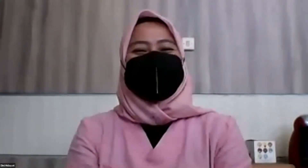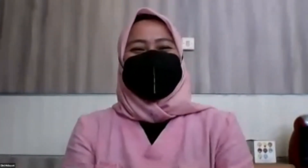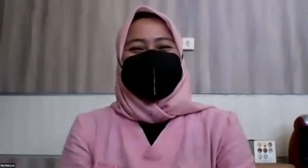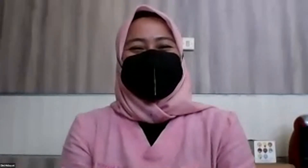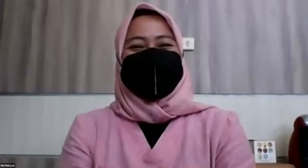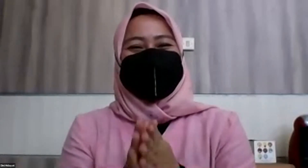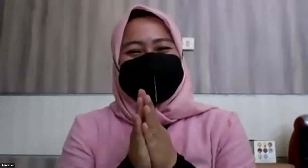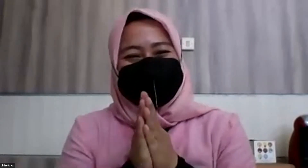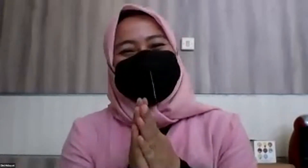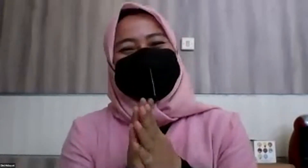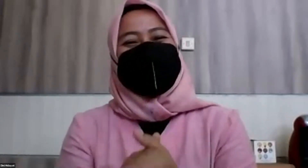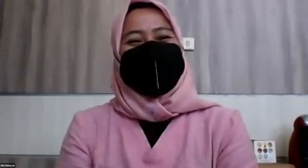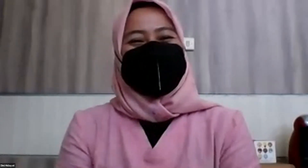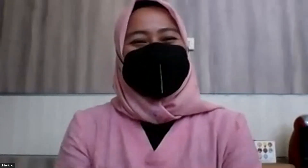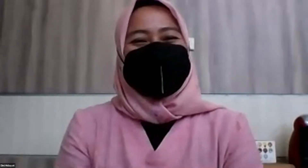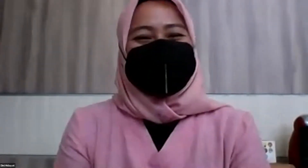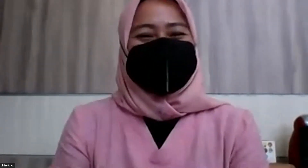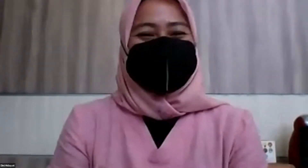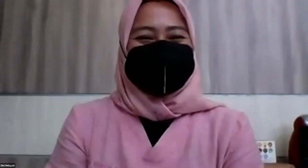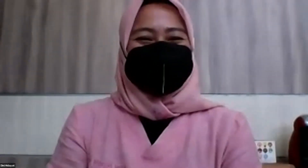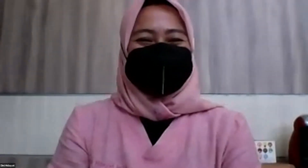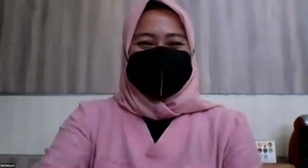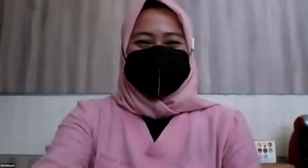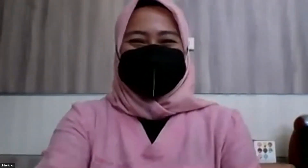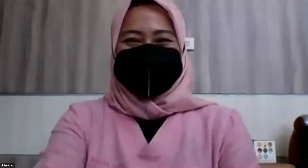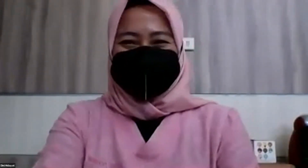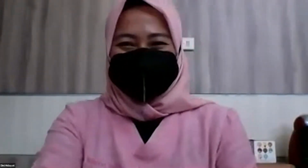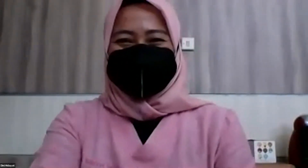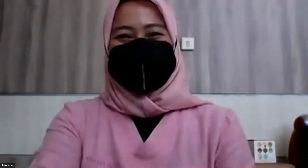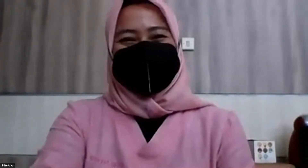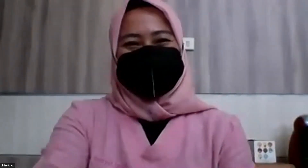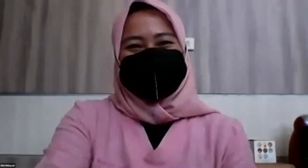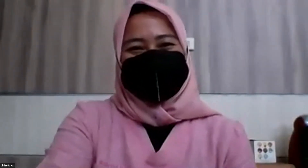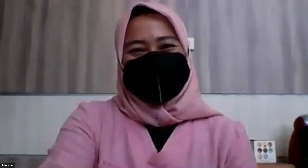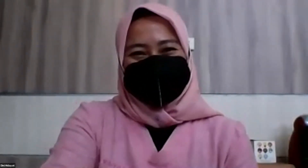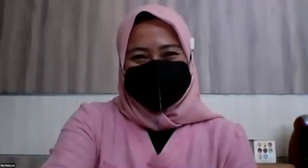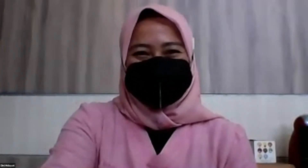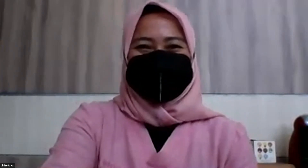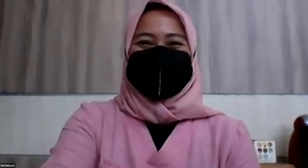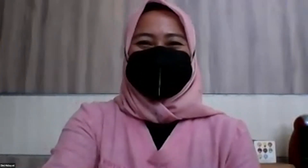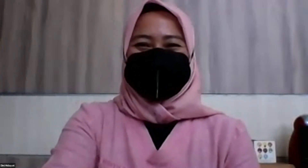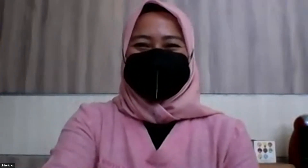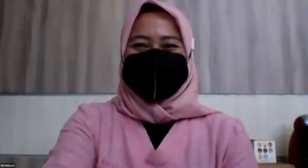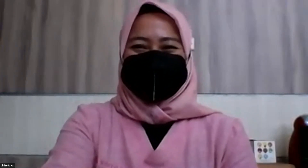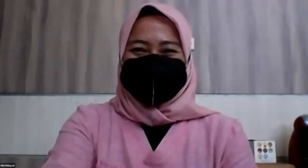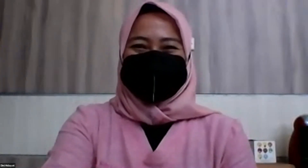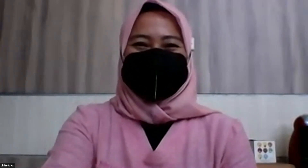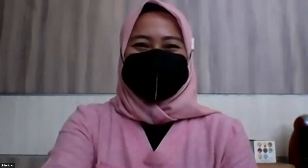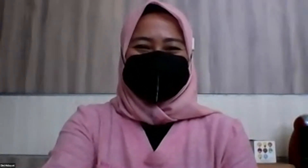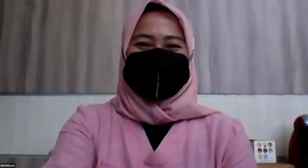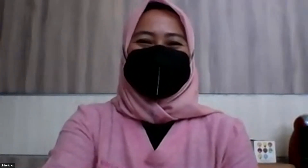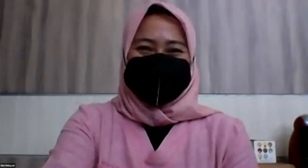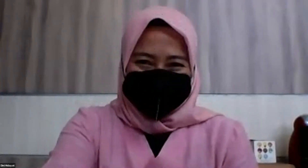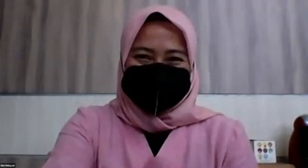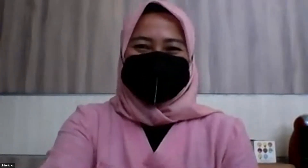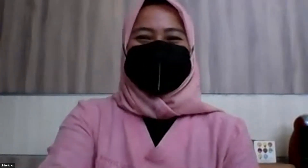Dok. Good job. Terima kasih banyak. Tapi ini kan yang mengikuti besok nih, Dok, ya, insya Allah hari Jumat ya,